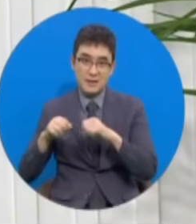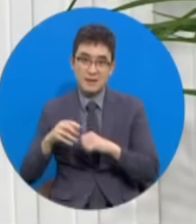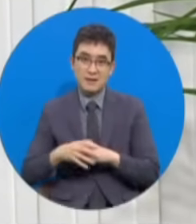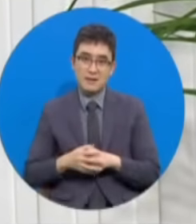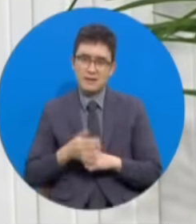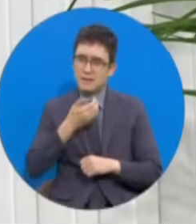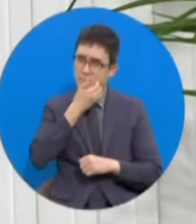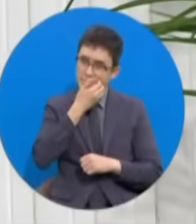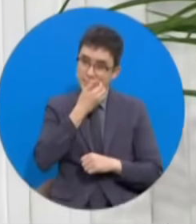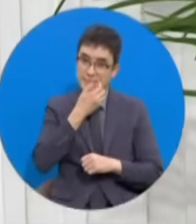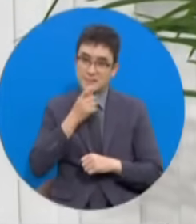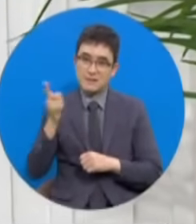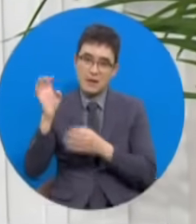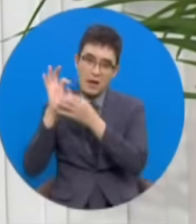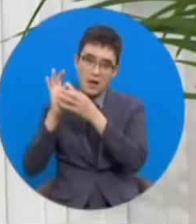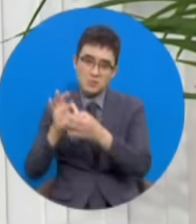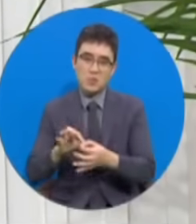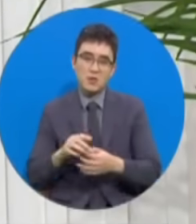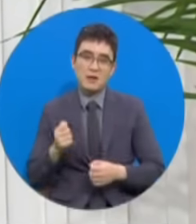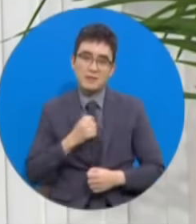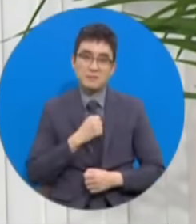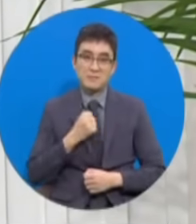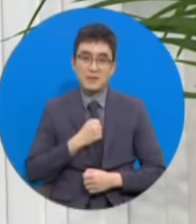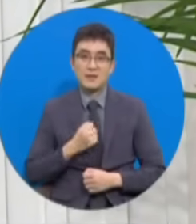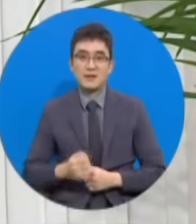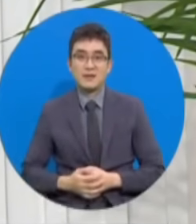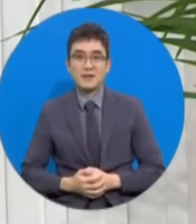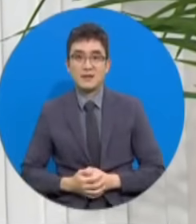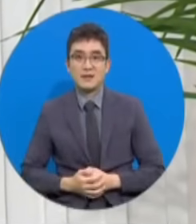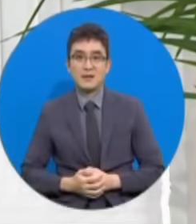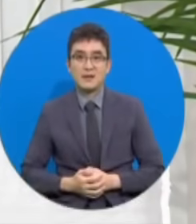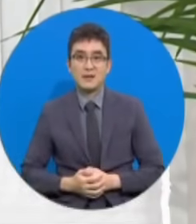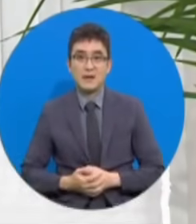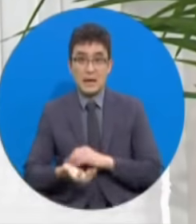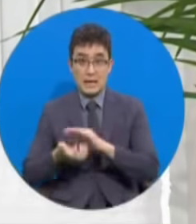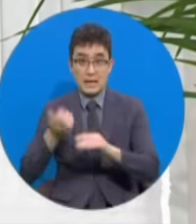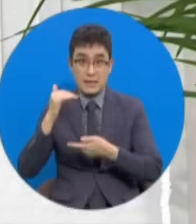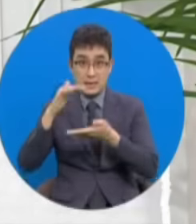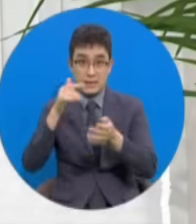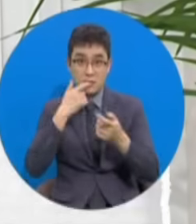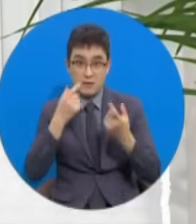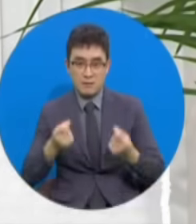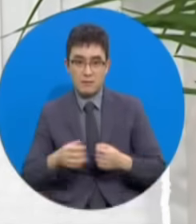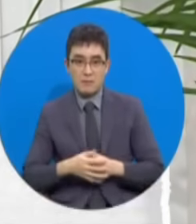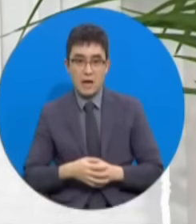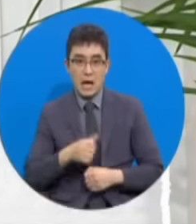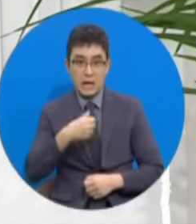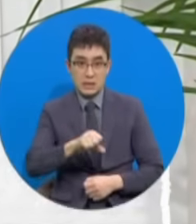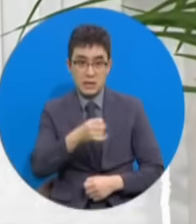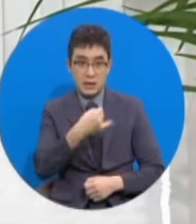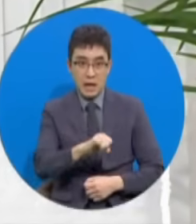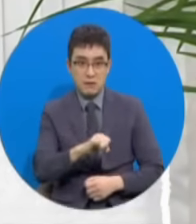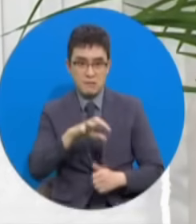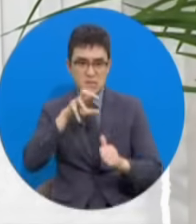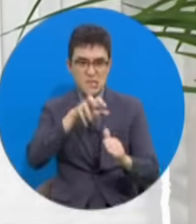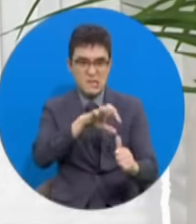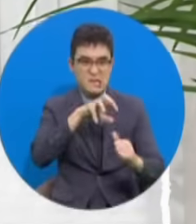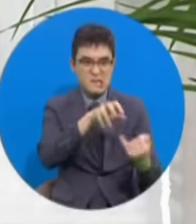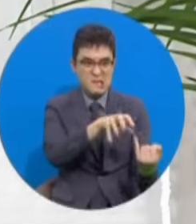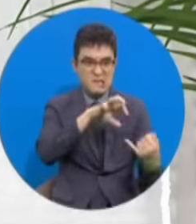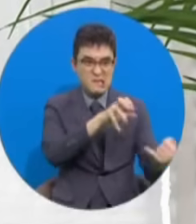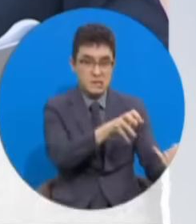밑바닥을 보일지 참 저는 답답한 심정입니다. 조금 전에 이야기가 나왔던 것처럼 아들, 딸이 당하고 있는데 조국이 치사하게 왜